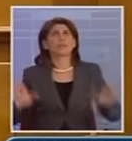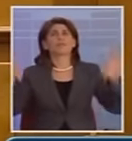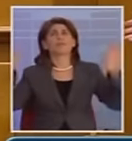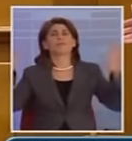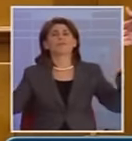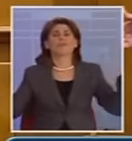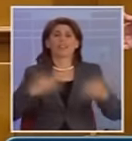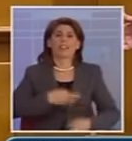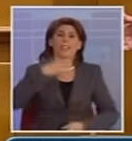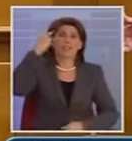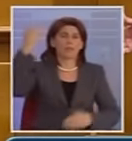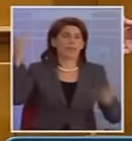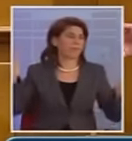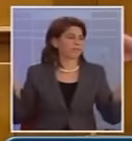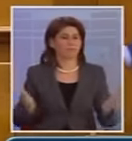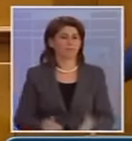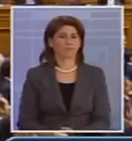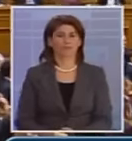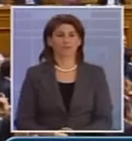κύριε Τσίπρα.